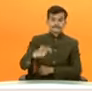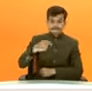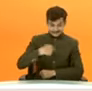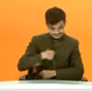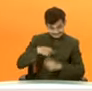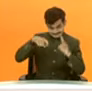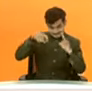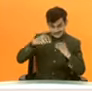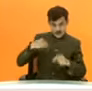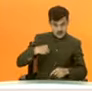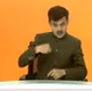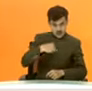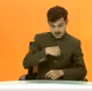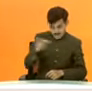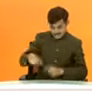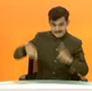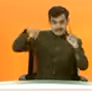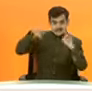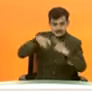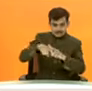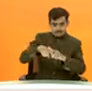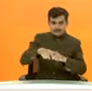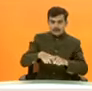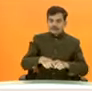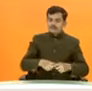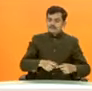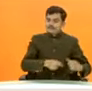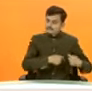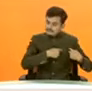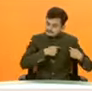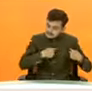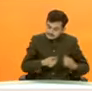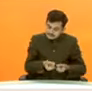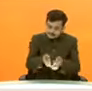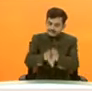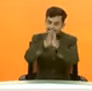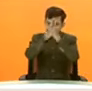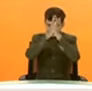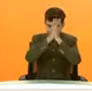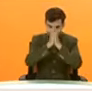के कस्तूरीरंगन जी को विनम्र भाव से श्रद्धांजलि अर्पित करता हूं।